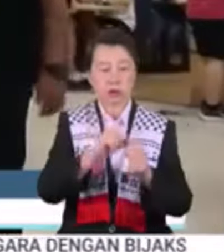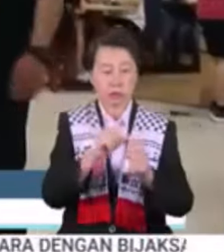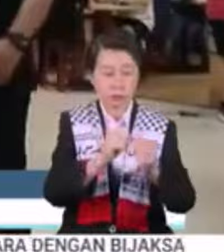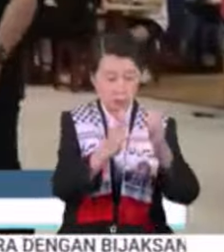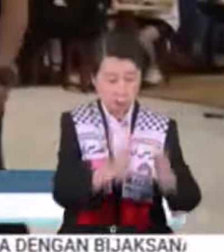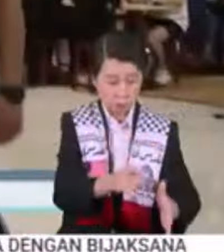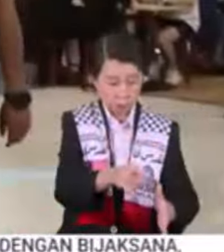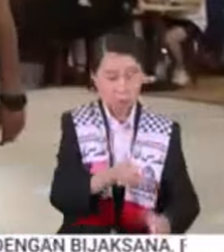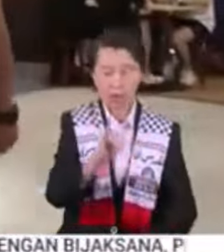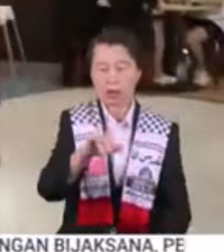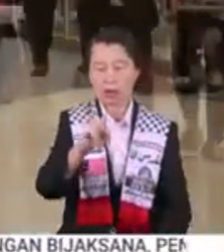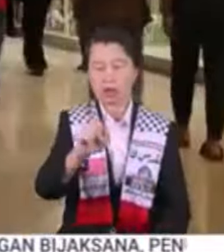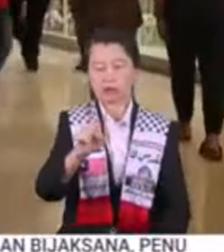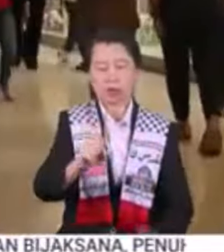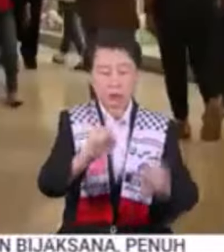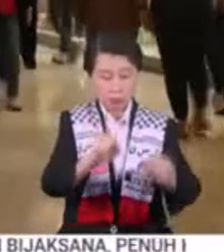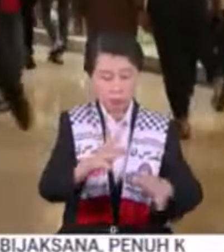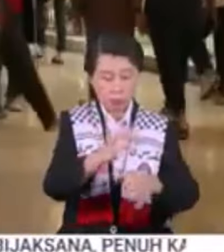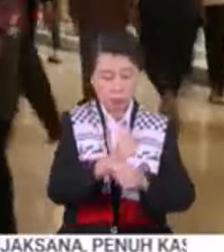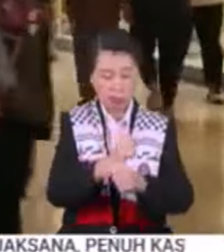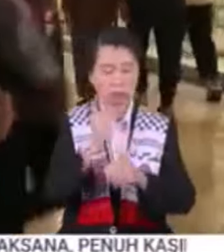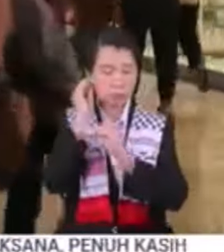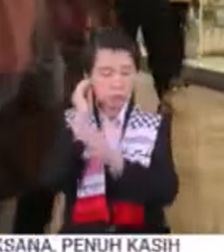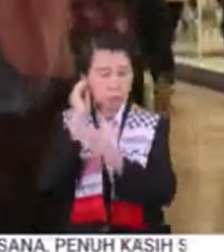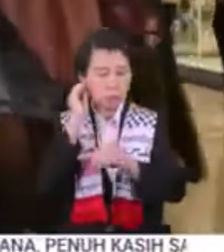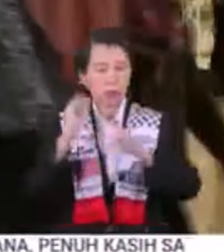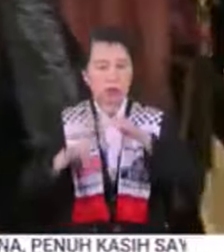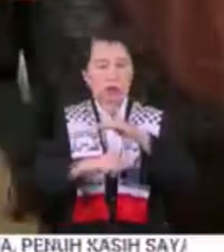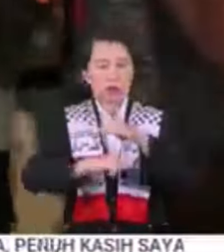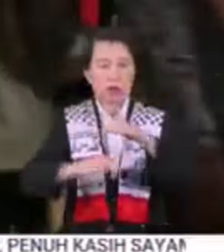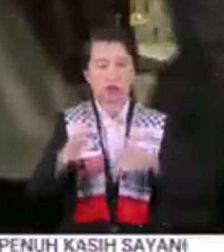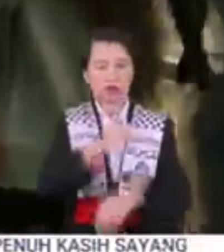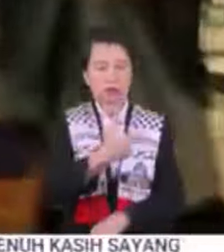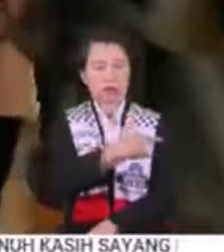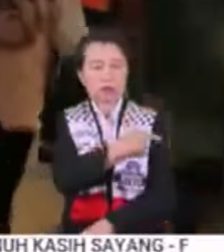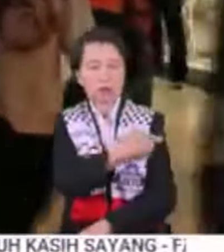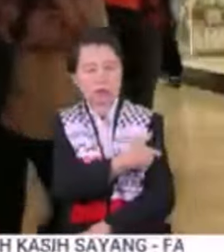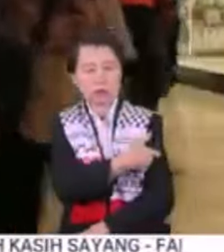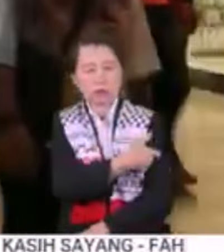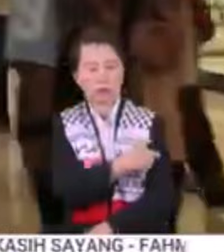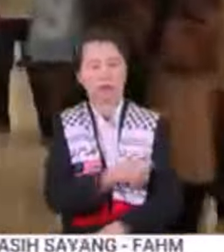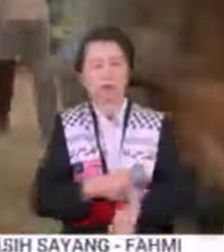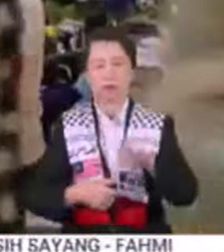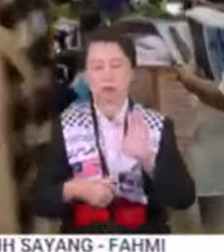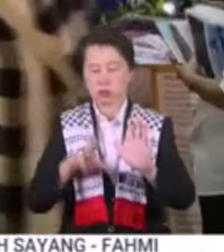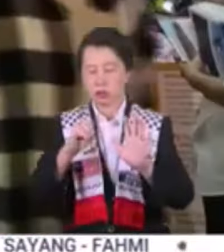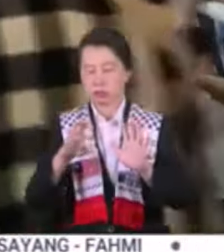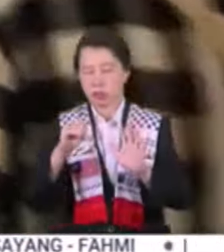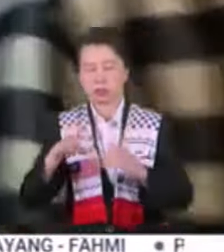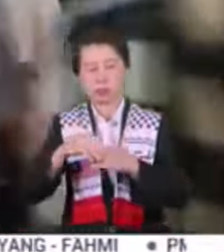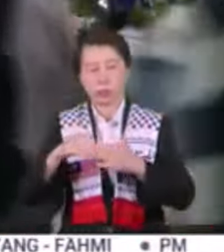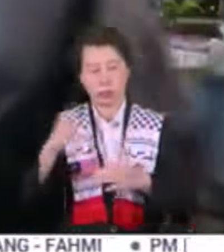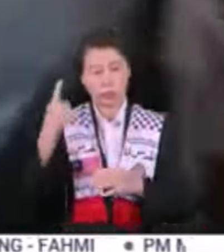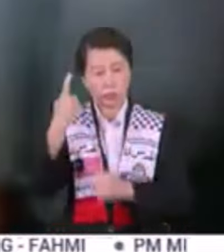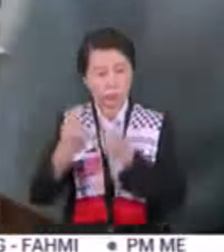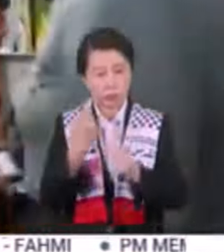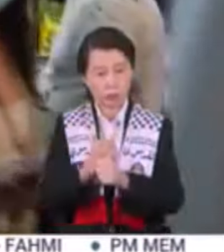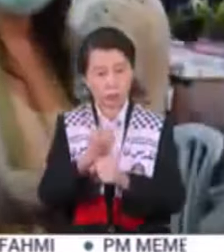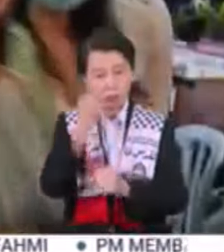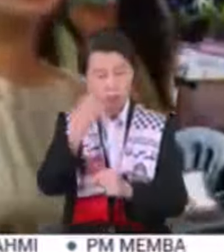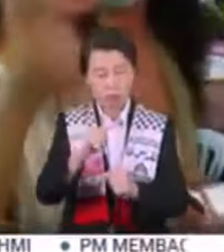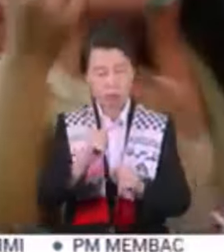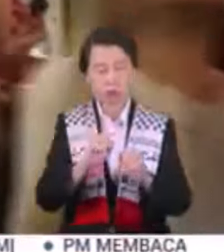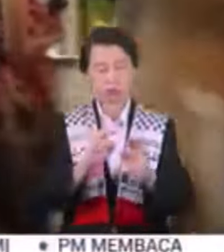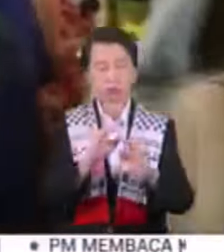polisi ISS layak mendapat rawatan asas dan vaksinasi RM500 setahun bagi